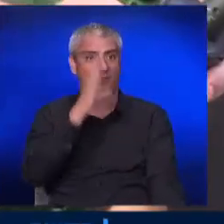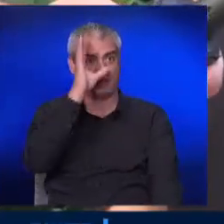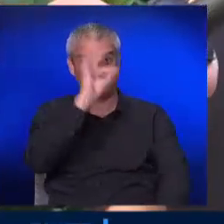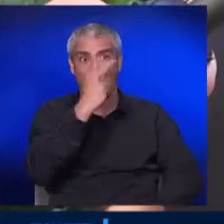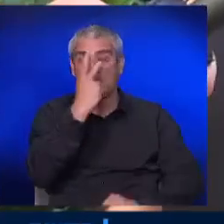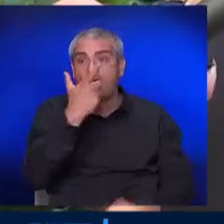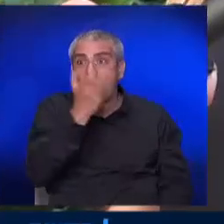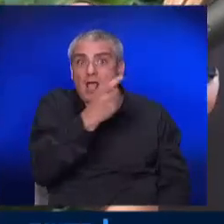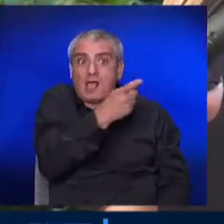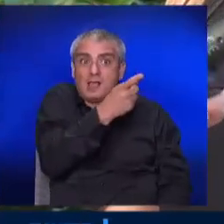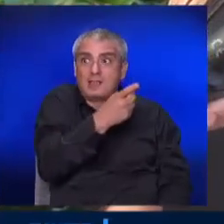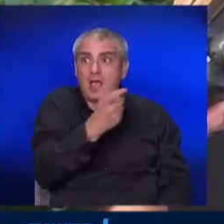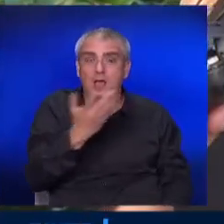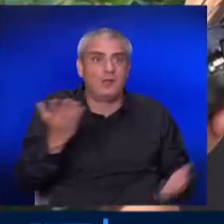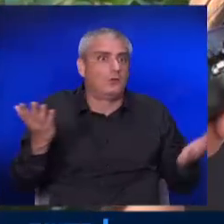את האקדח,